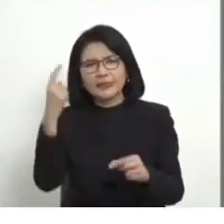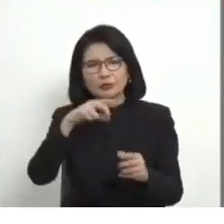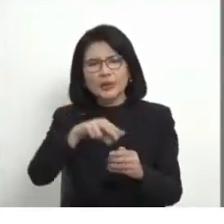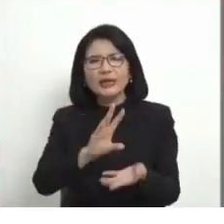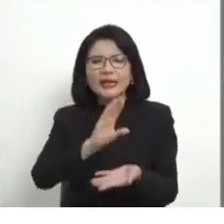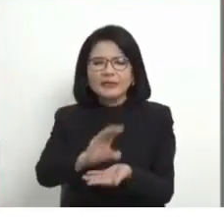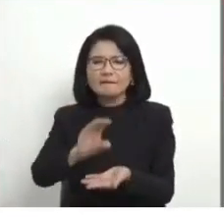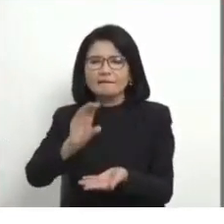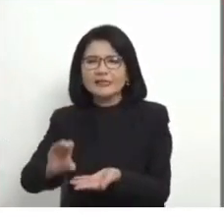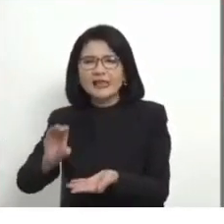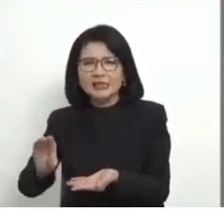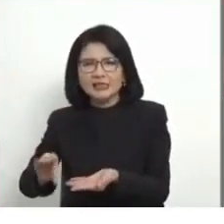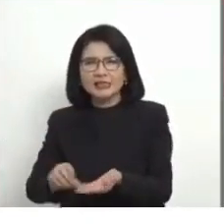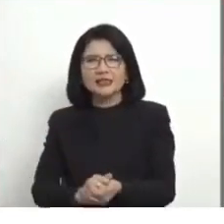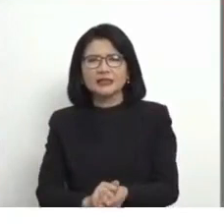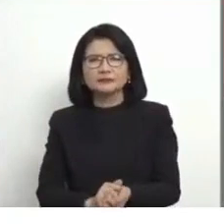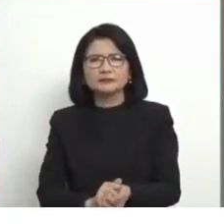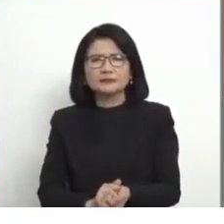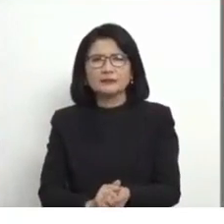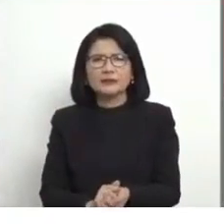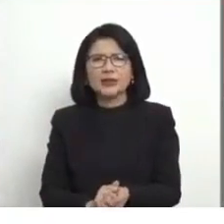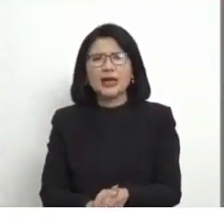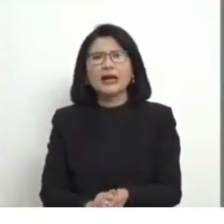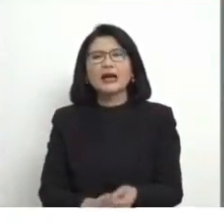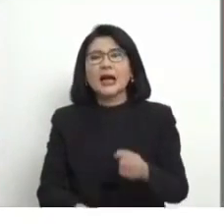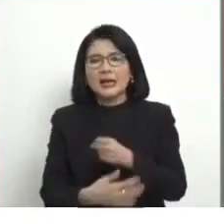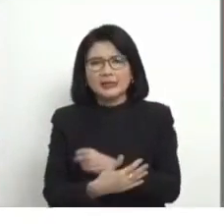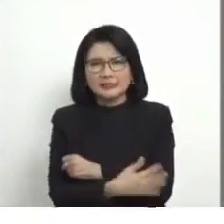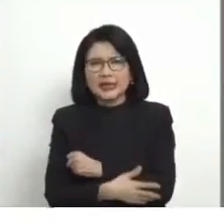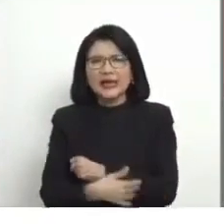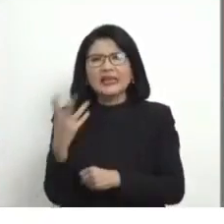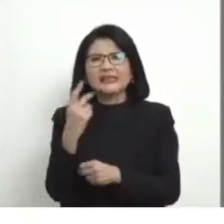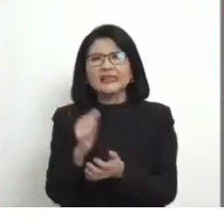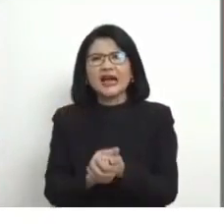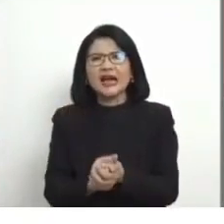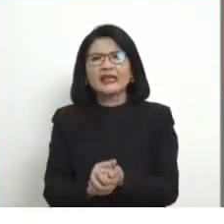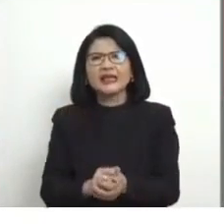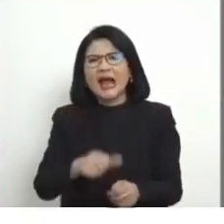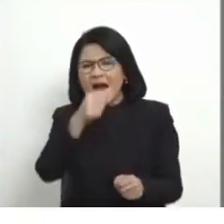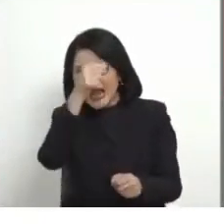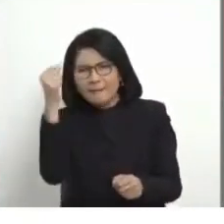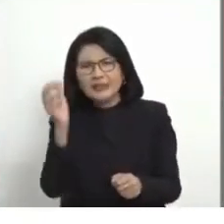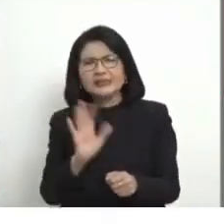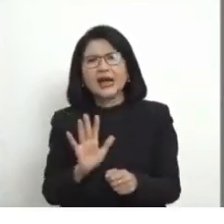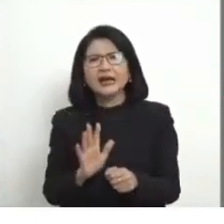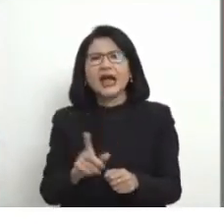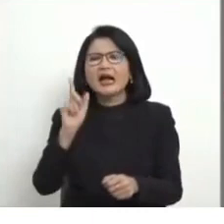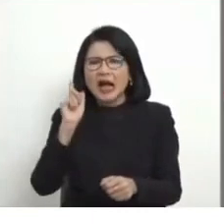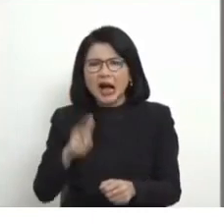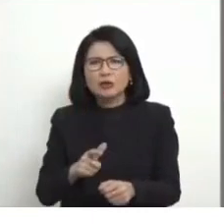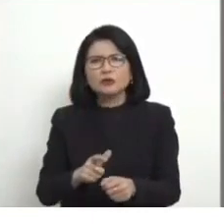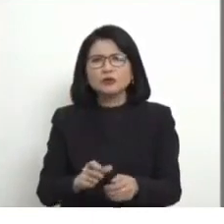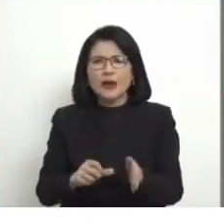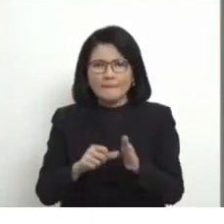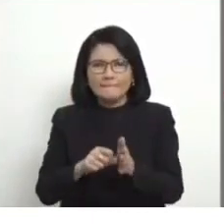investasi Karena itu negara jangan pelit kalau bicara tentang investasi di bidang pendidikan dan jangan pelit kalau sama guru